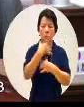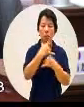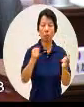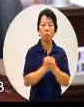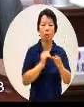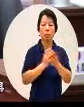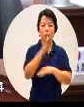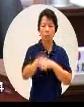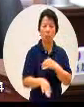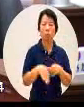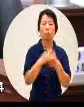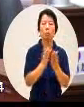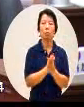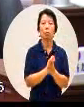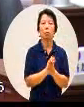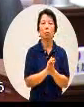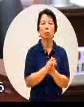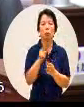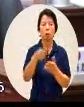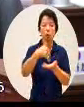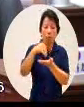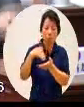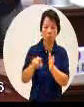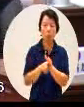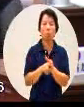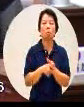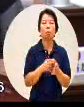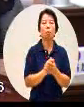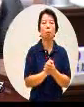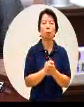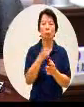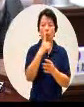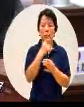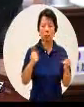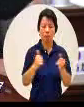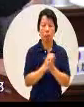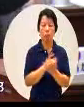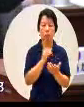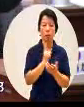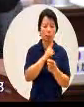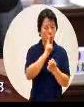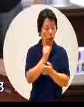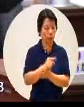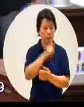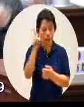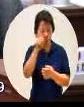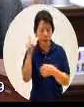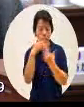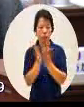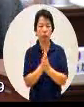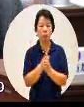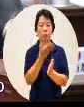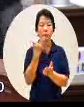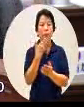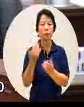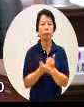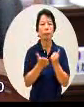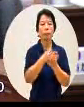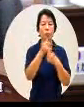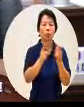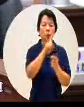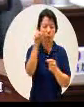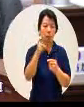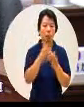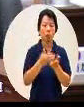超低的這樣算起來我們每天都在獲利一年可以多多少預算呢